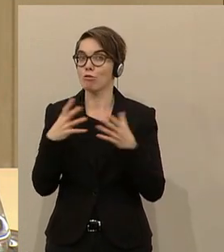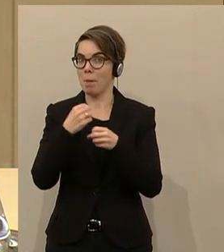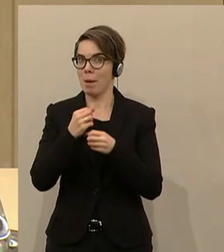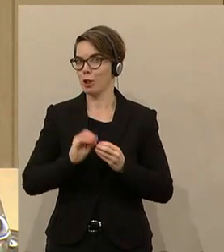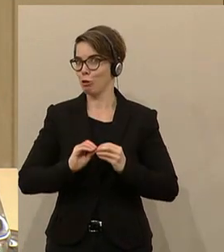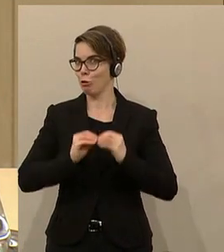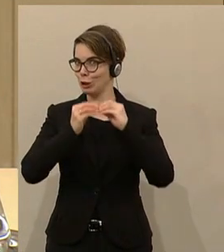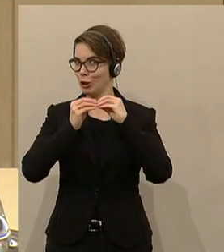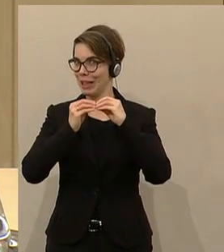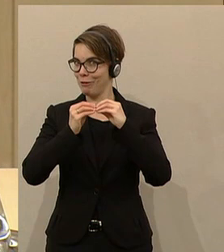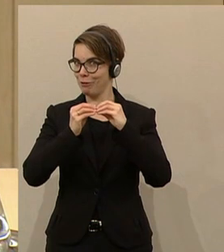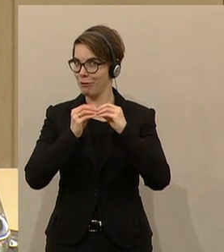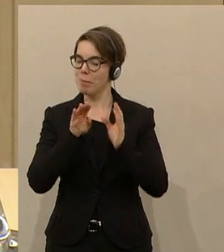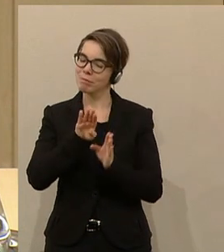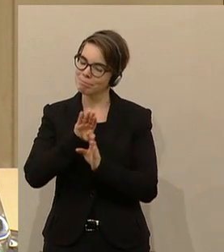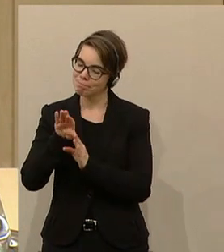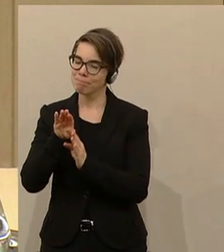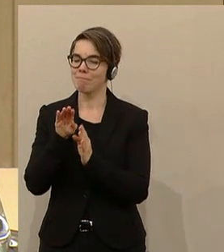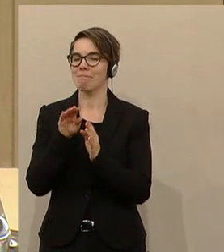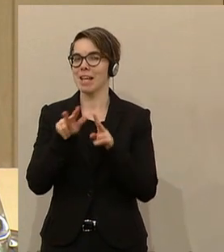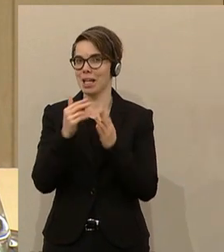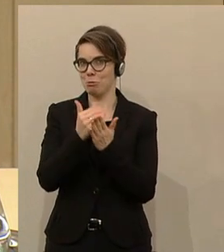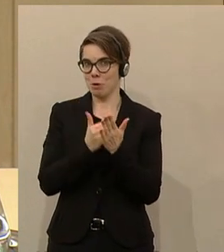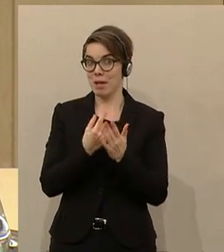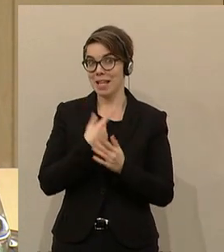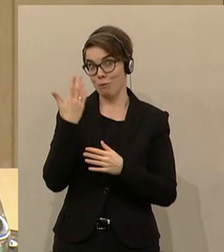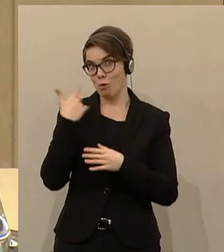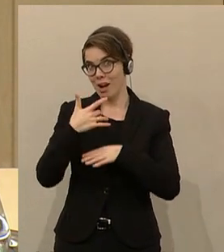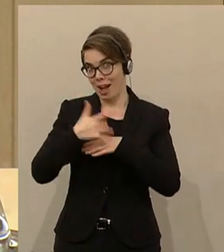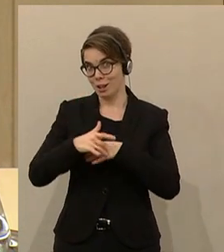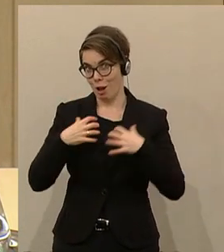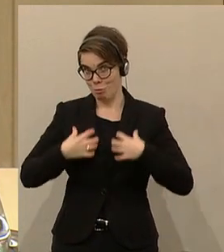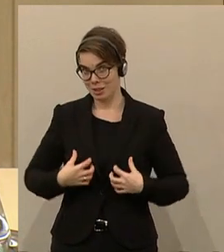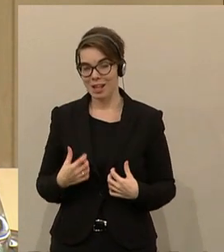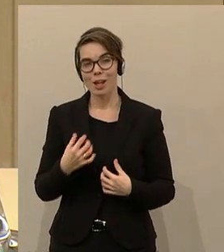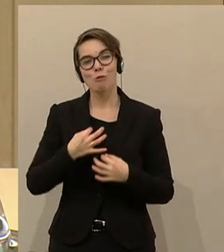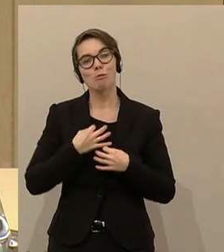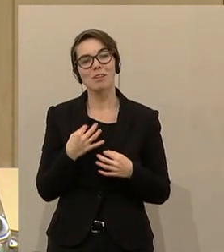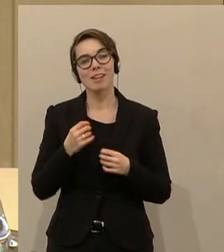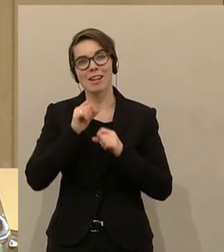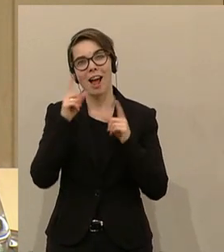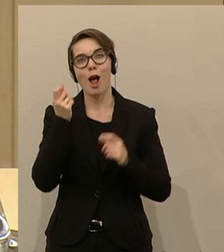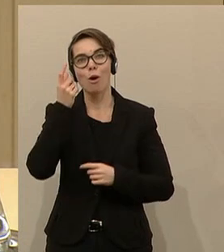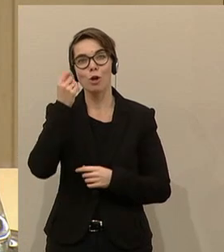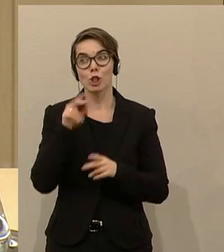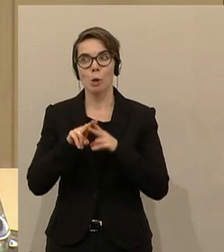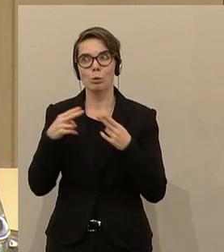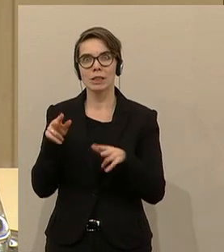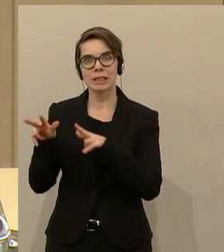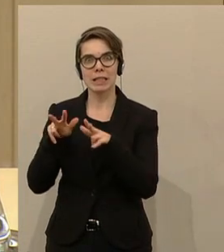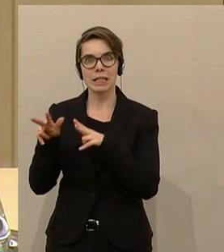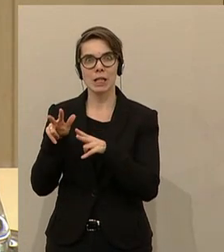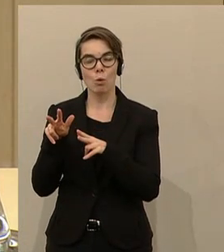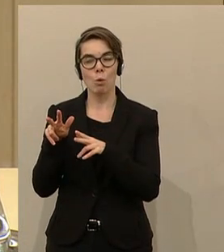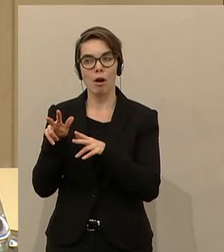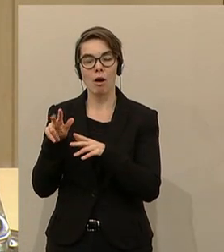zum Regierungsprogramm. Als Wirtin ist es nicht verwunderlich, dass mich das klare Bekenntnis der Bundesregierung zu